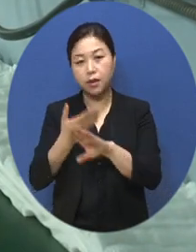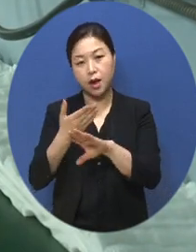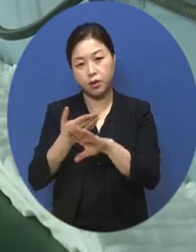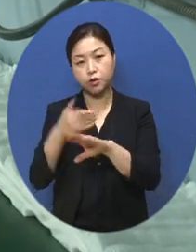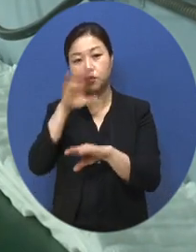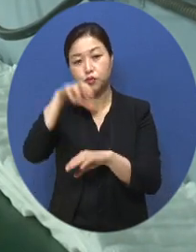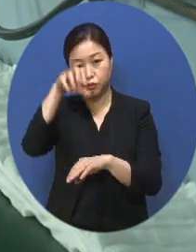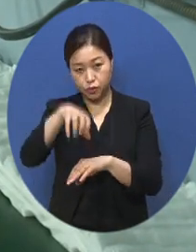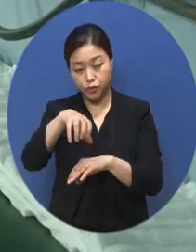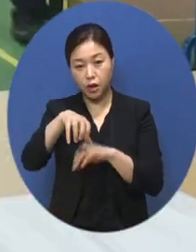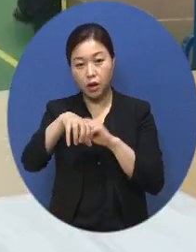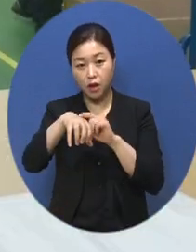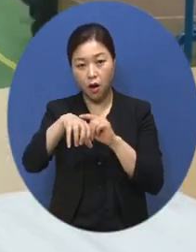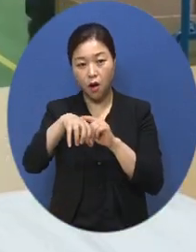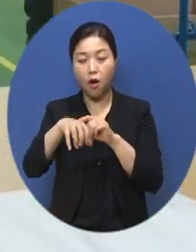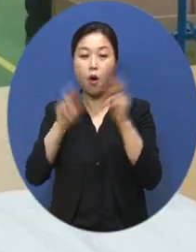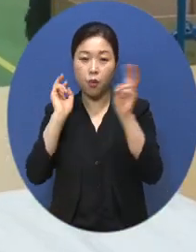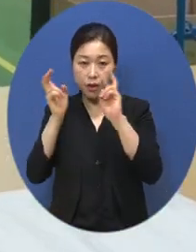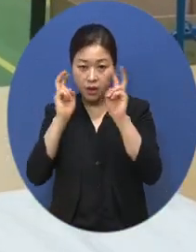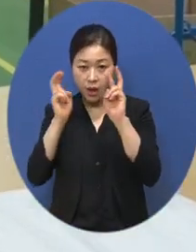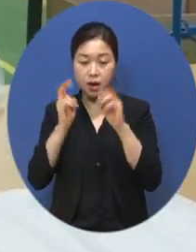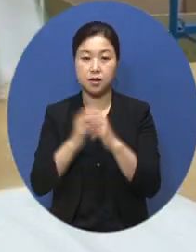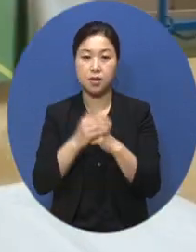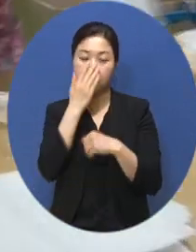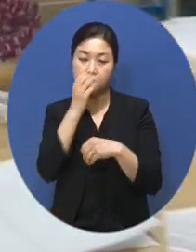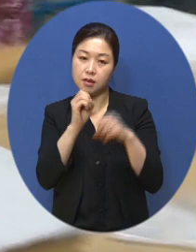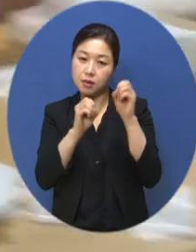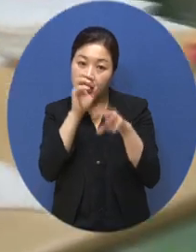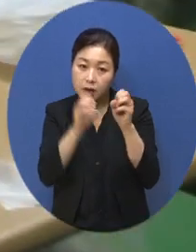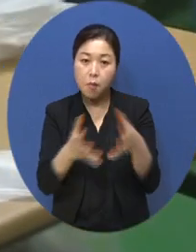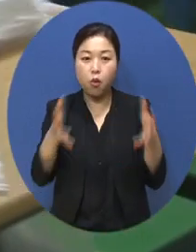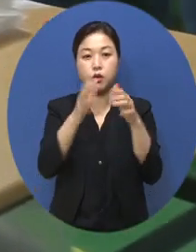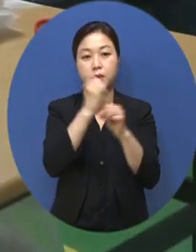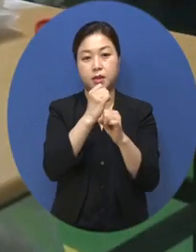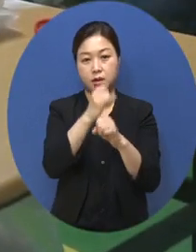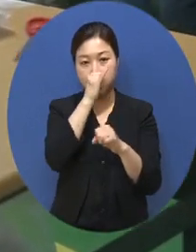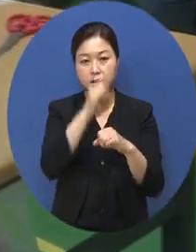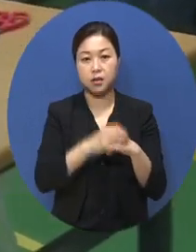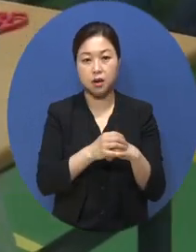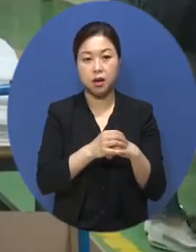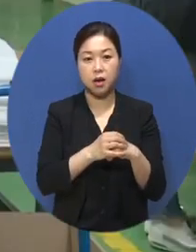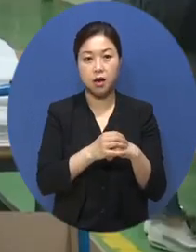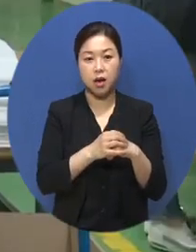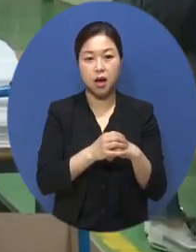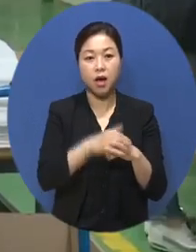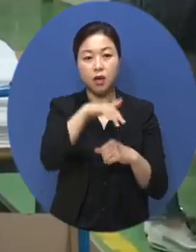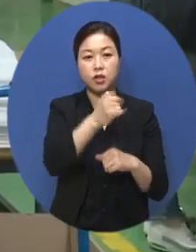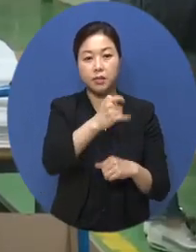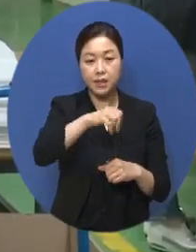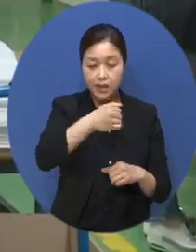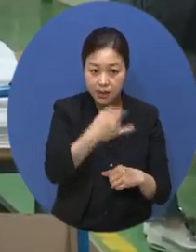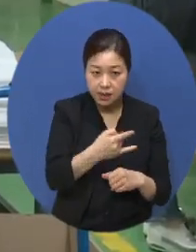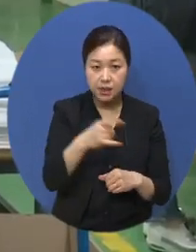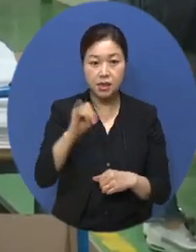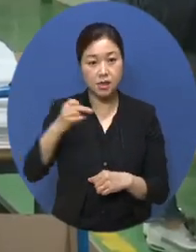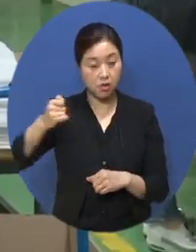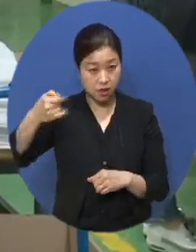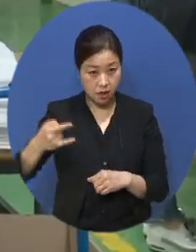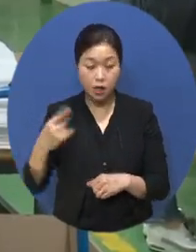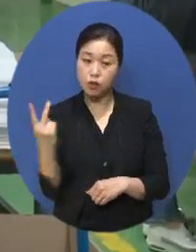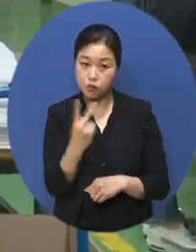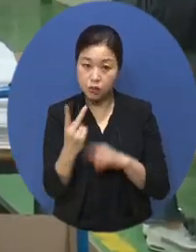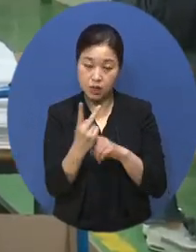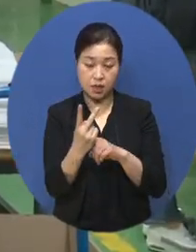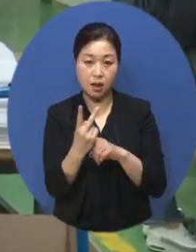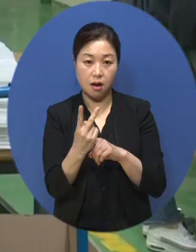종량제 봉투 생산업체입니다. 마찬가지로 지체장애인인 최민혁 씨와 이성희 씨가 직무관리를 거쳐